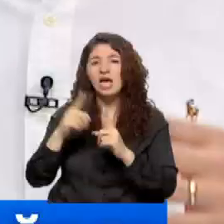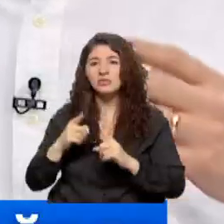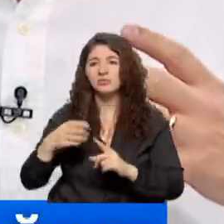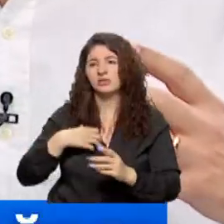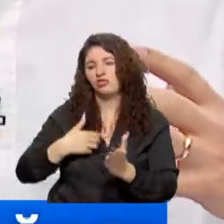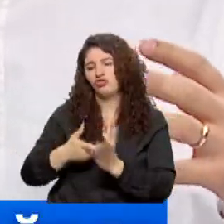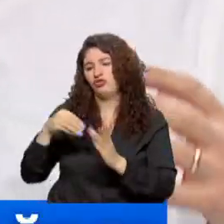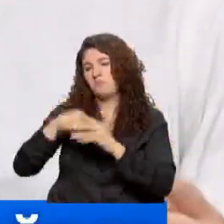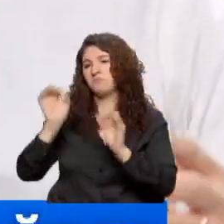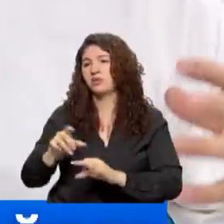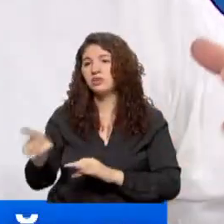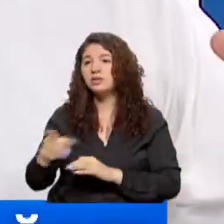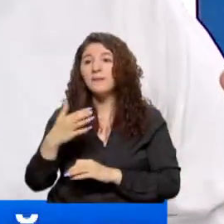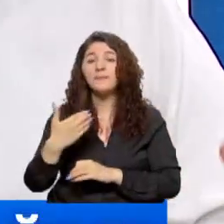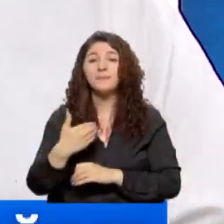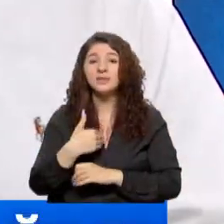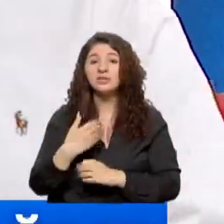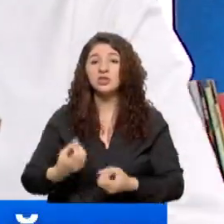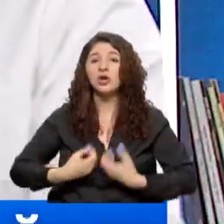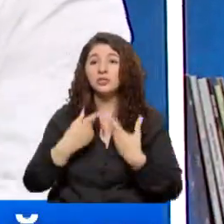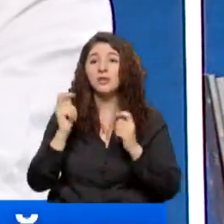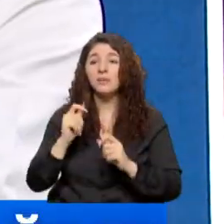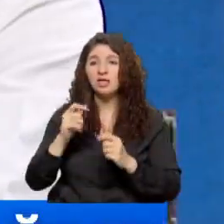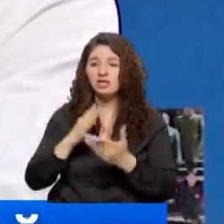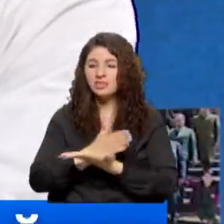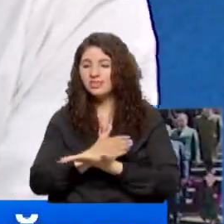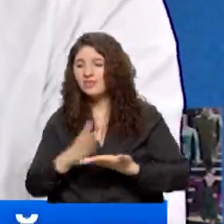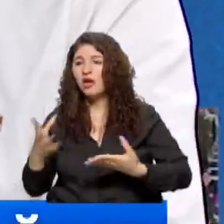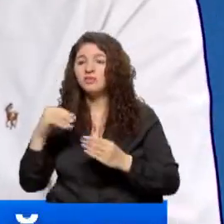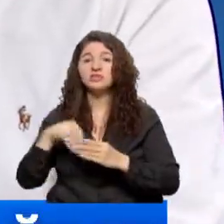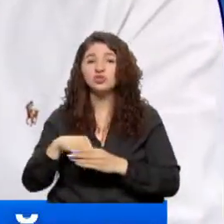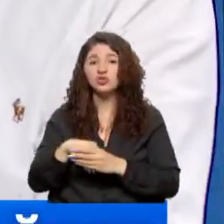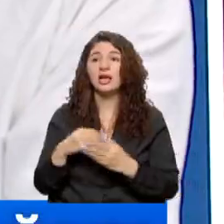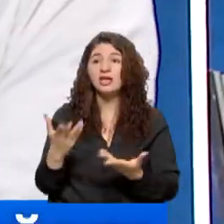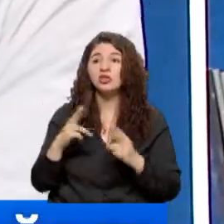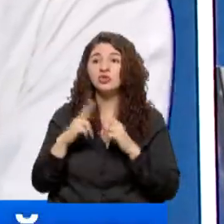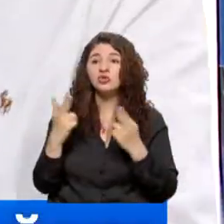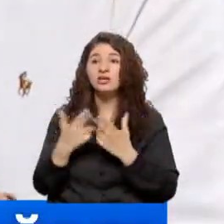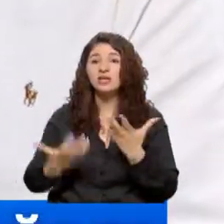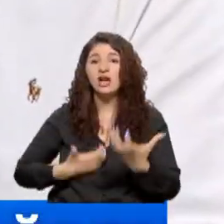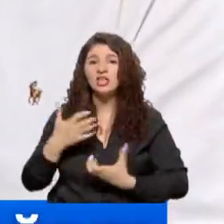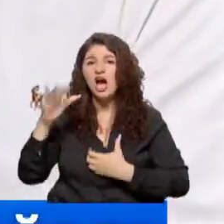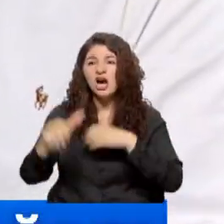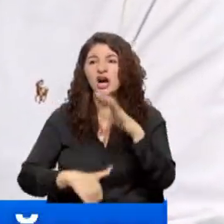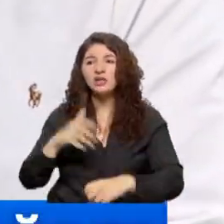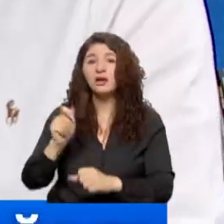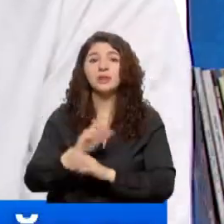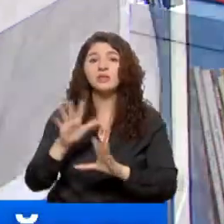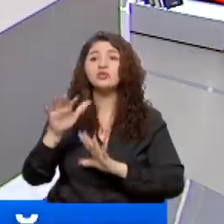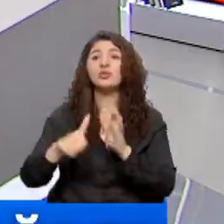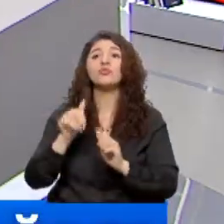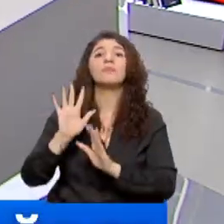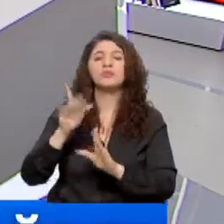başlattık Biz üretim yaparken Sürdürülebilir olması için yani dünyanın kaynaklarını sömürmek değil